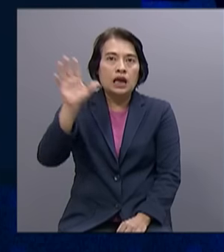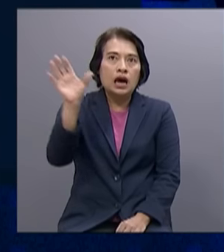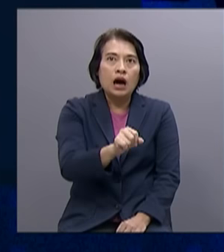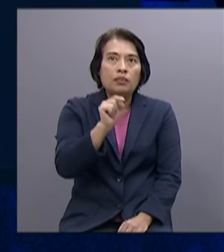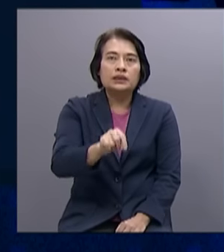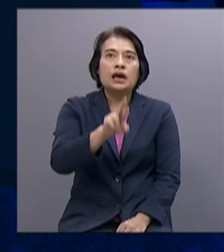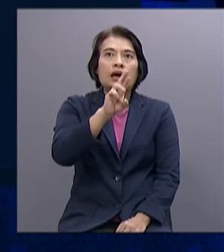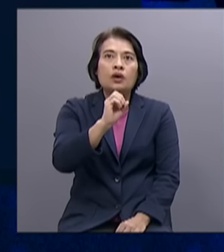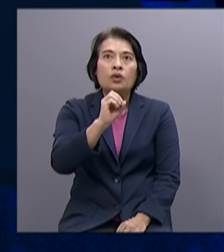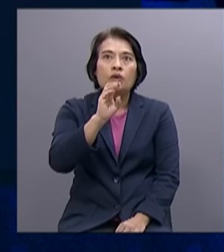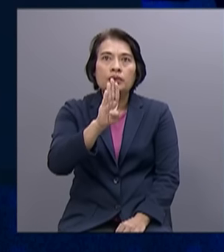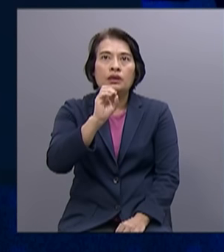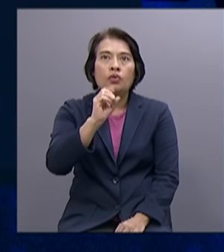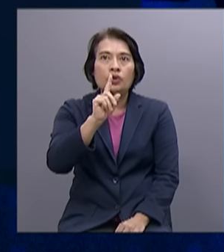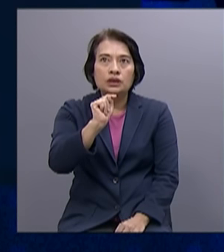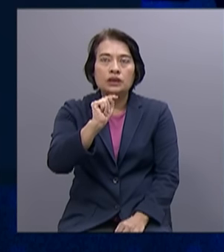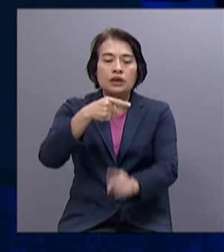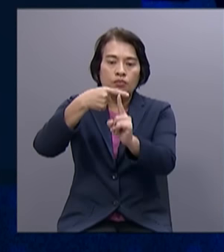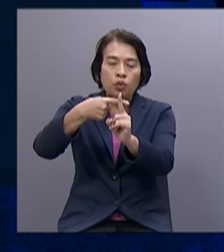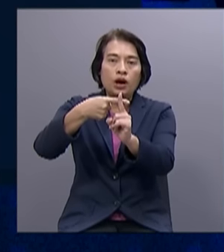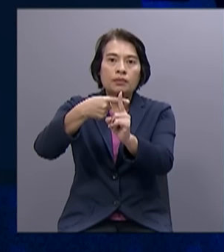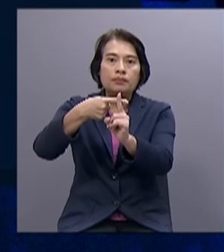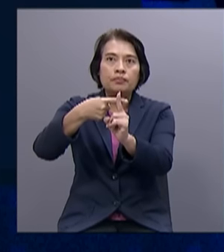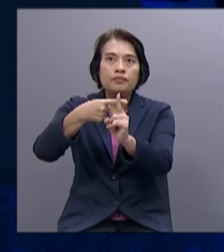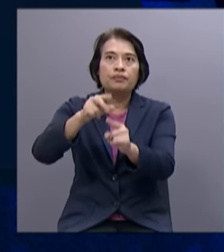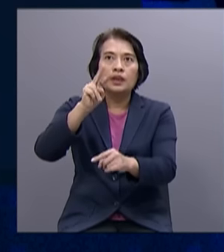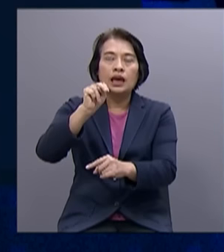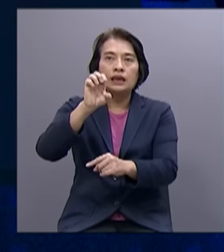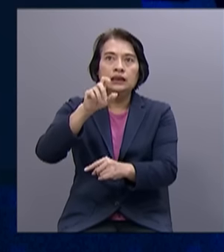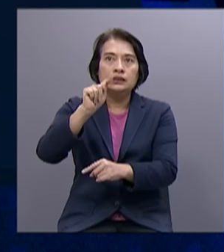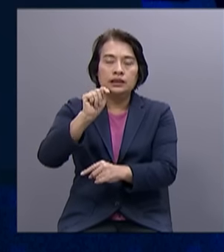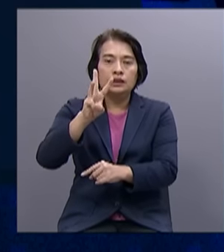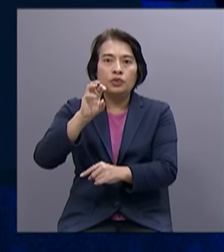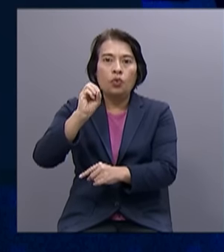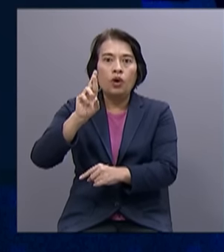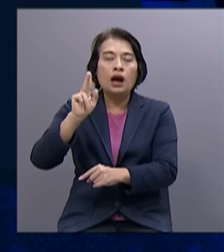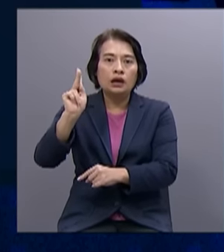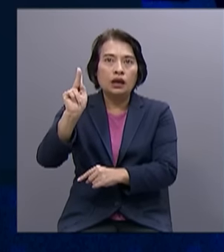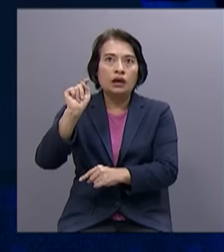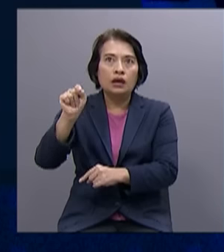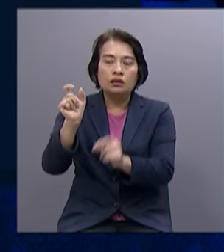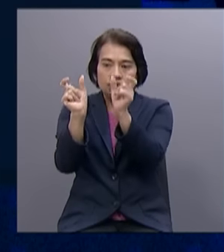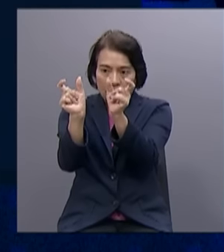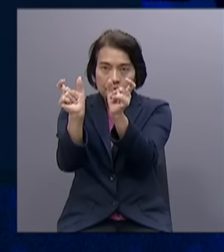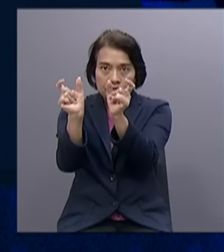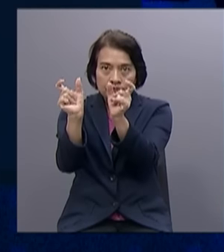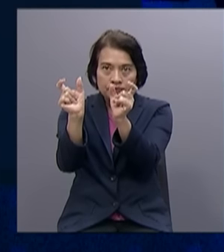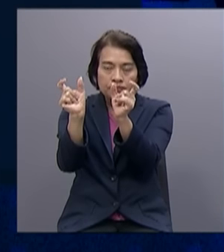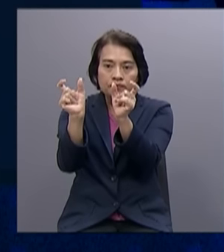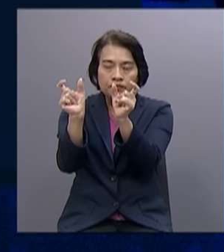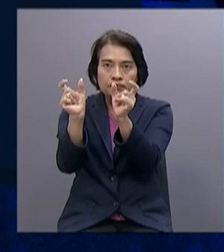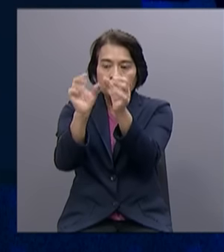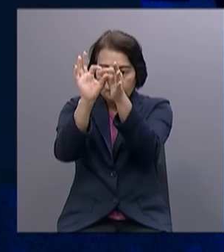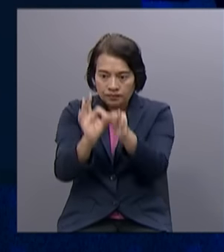รอที่แปลว่าหุ่นยนต์สมาดกับคำว่า Networkที่แปลว่าเครือข่ายคือถ้าแปลตรงตัวเนี่ยนะคะก็คือเครือ